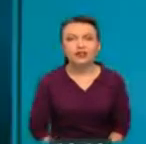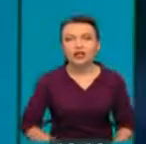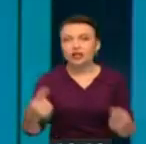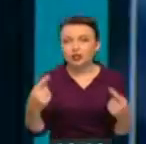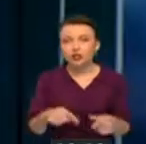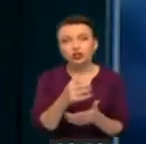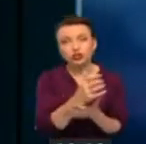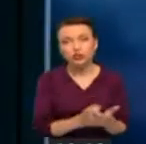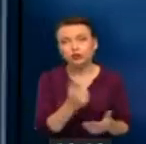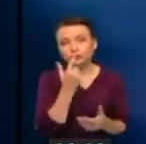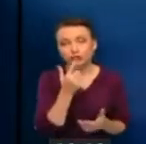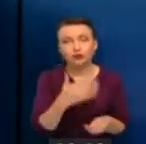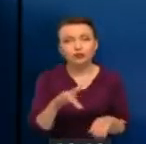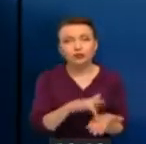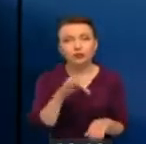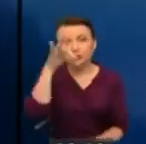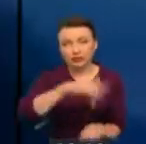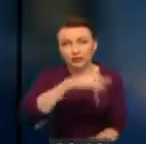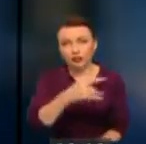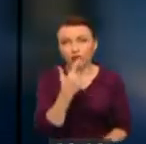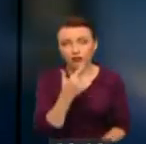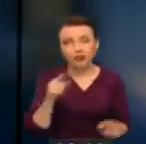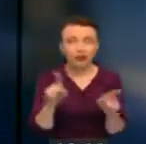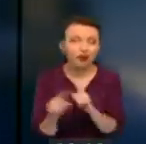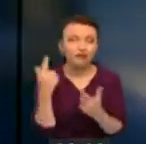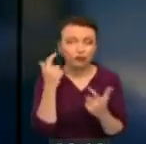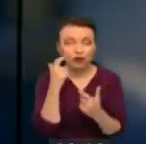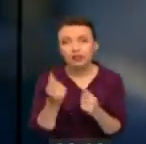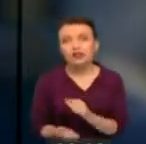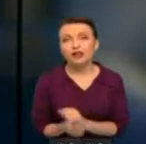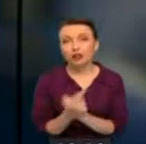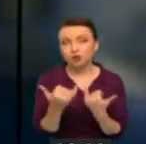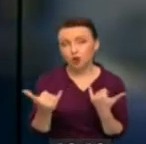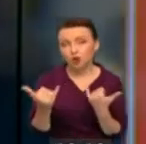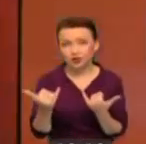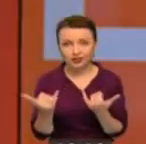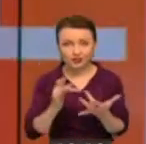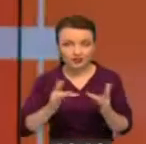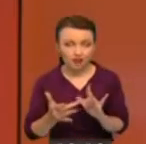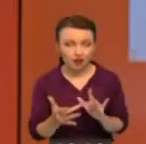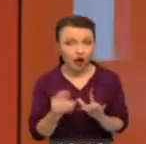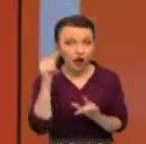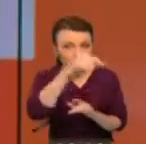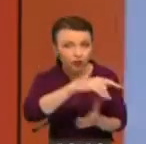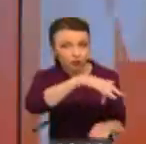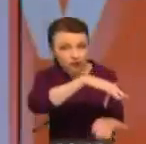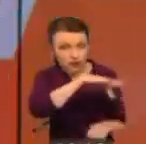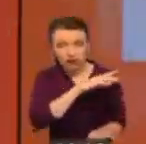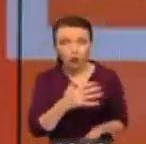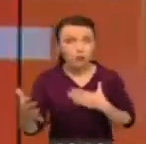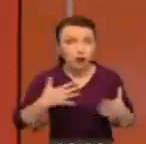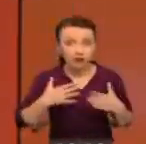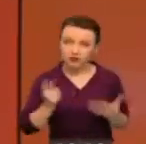Критичний запас крові у міському центрі крові. Така інформація з'явилася сьогодні у ЗМІ. У самому ж центрі паніки не